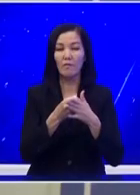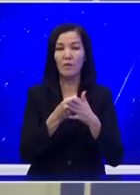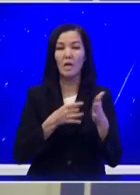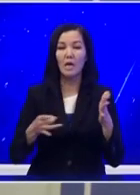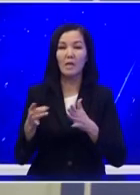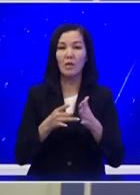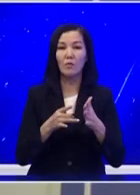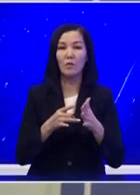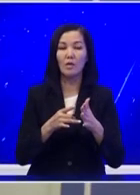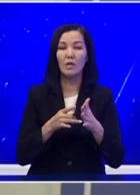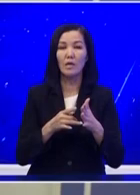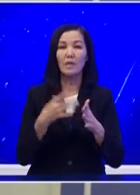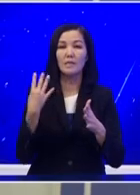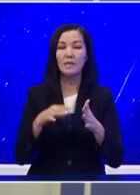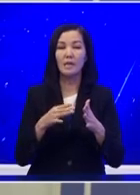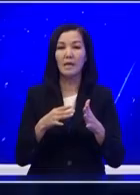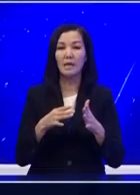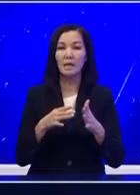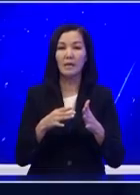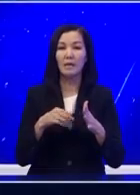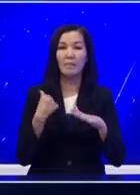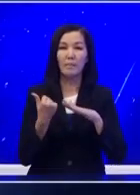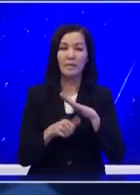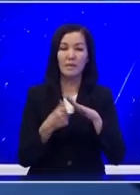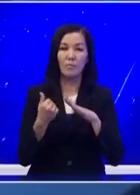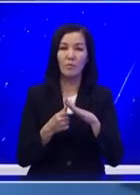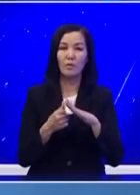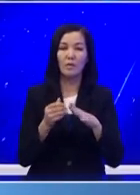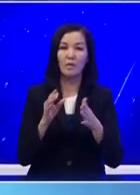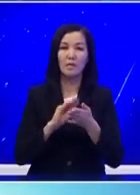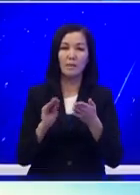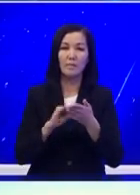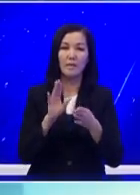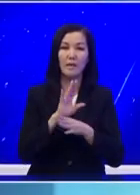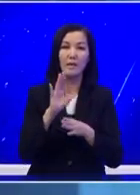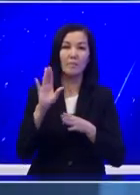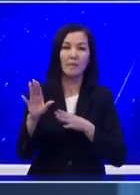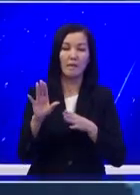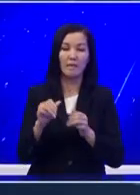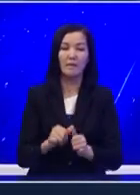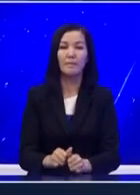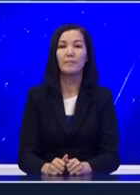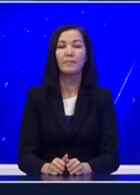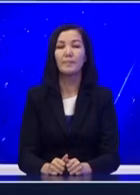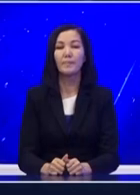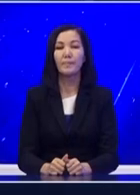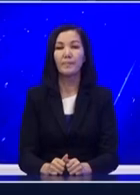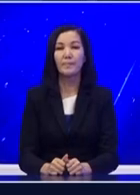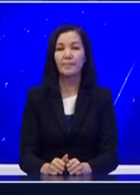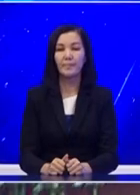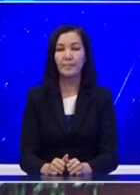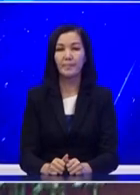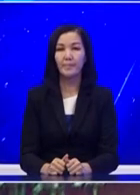140 безработных оставили свои резюме. Гульназ Мустафа, Надир Хамзин, телеканал ЖТСУ, Илийский район.